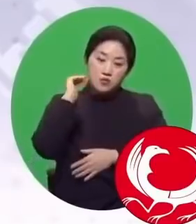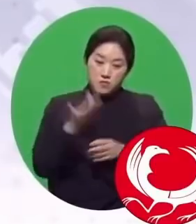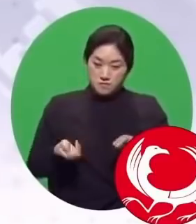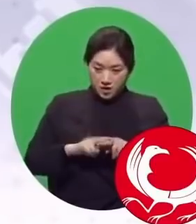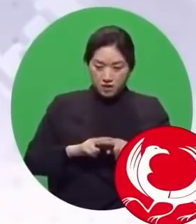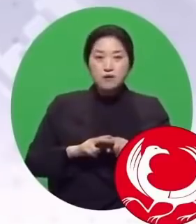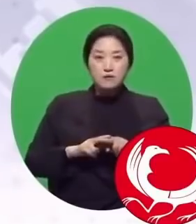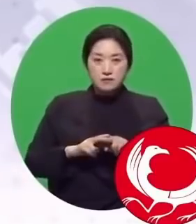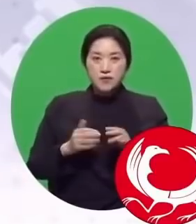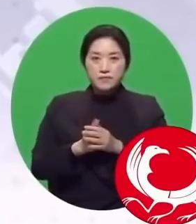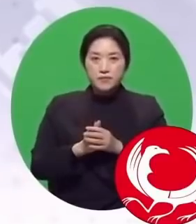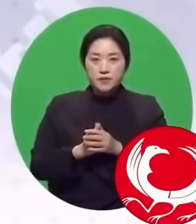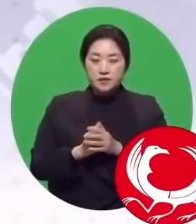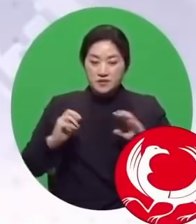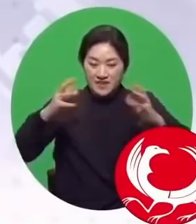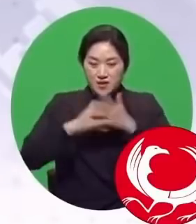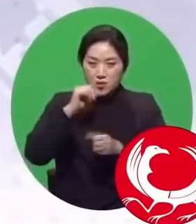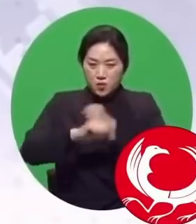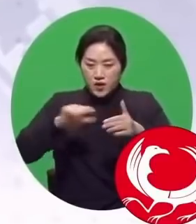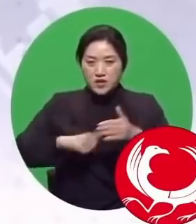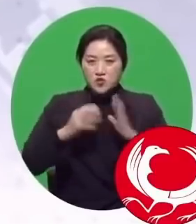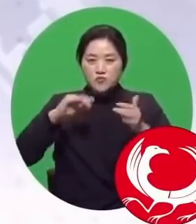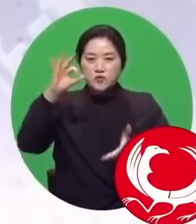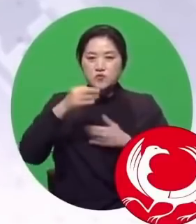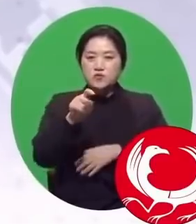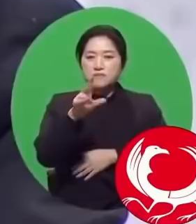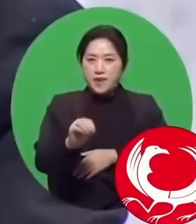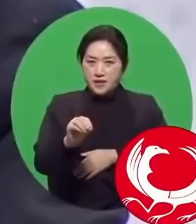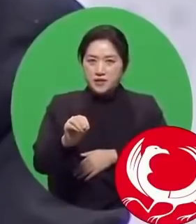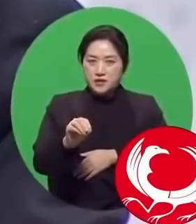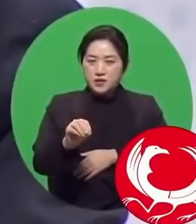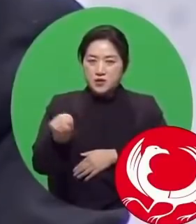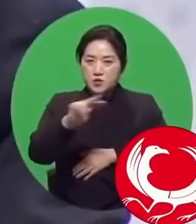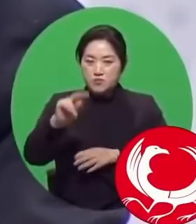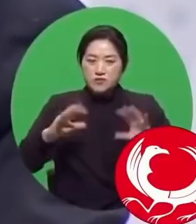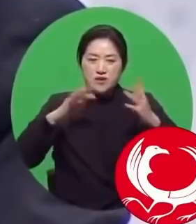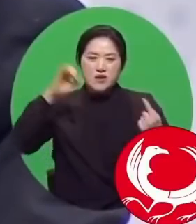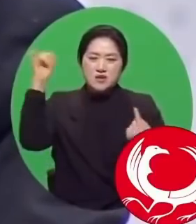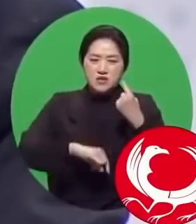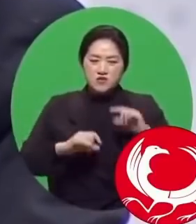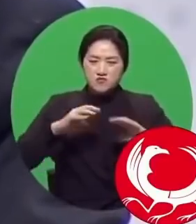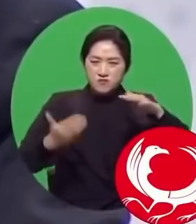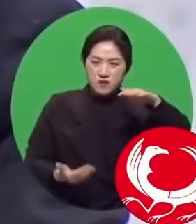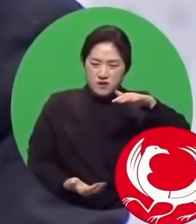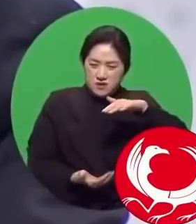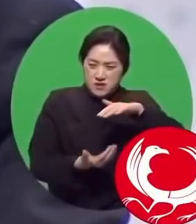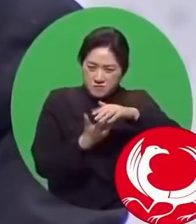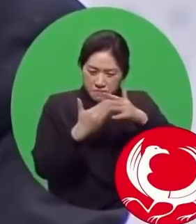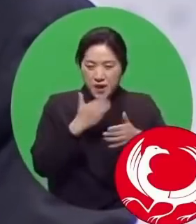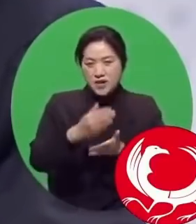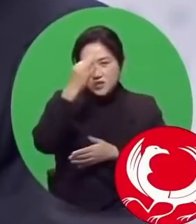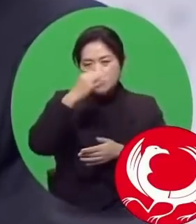되면은 5년 이내에 국민소득 10만 불, 세계 1위 국가로 만들 수 있는 기술이 있고 재주가